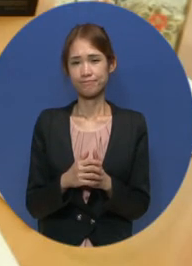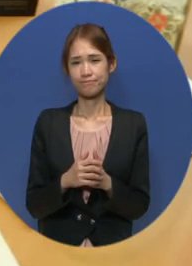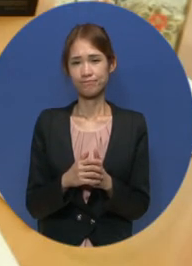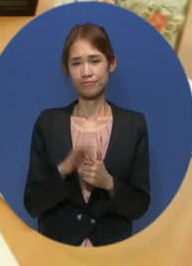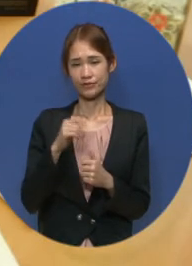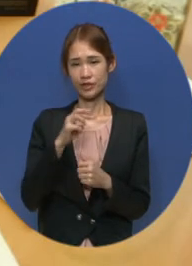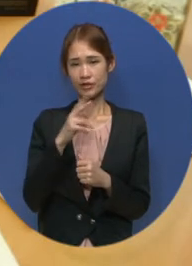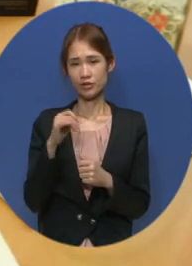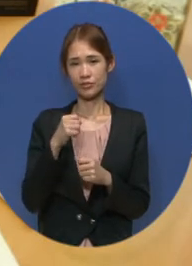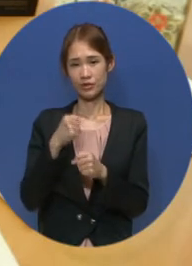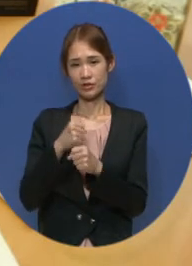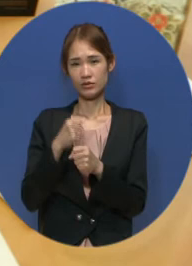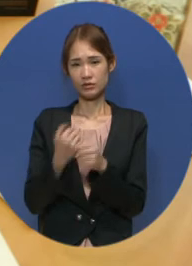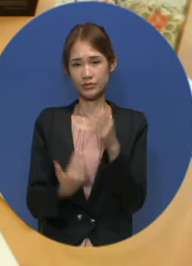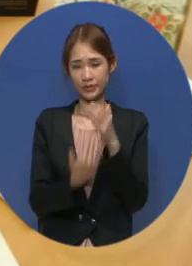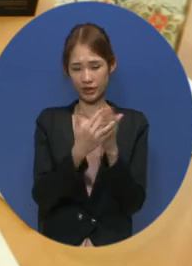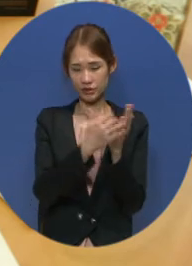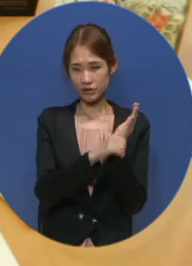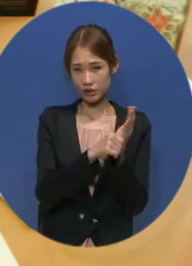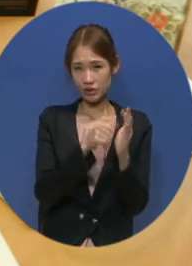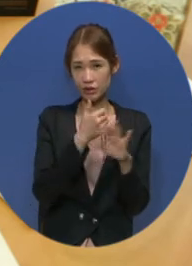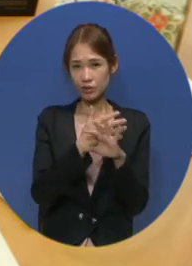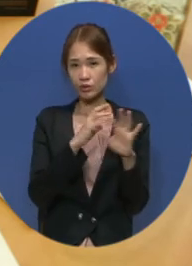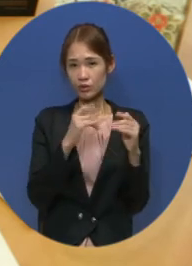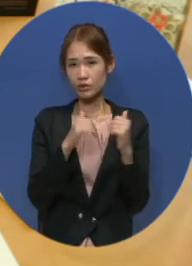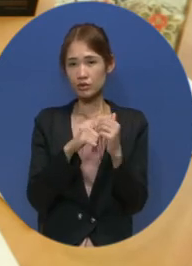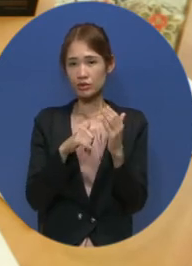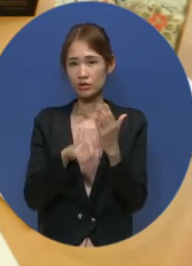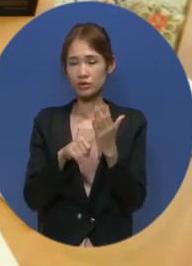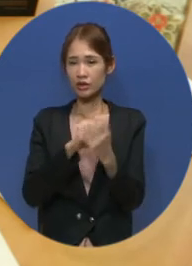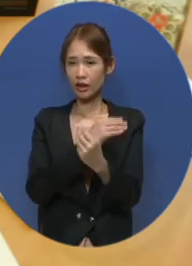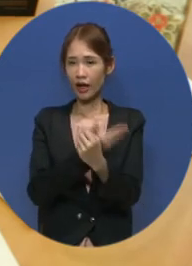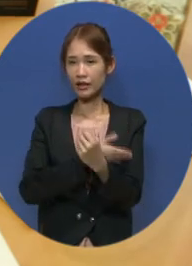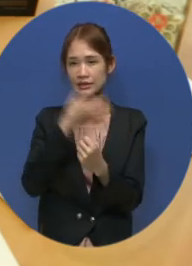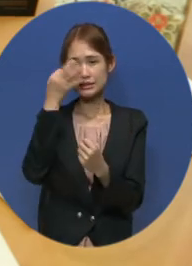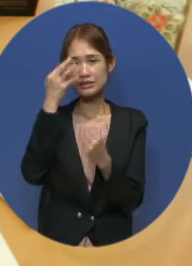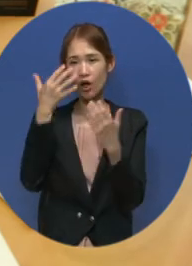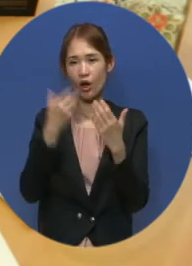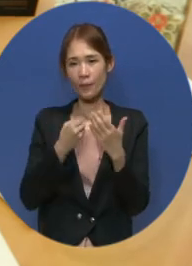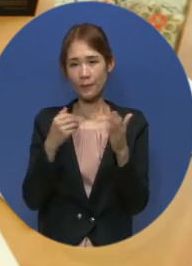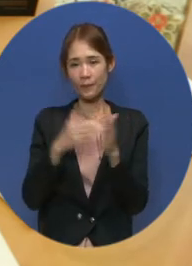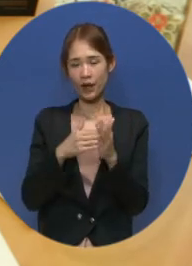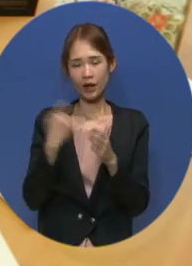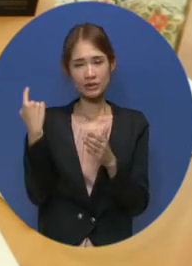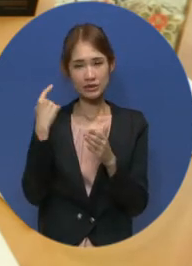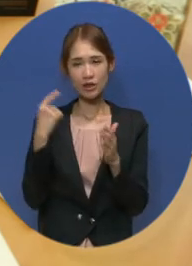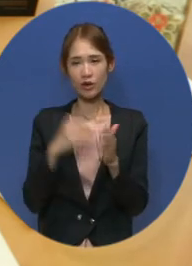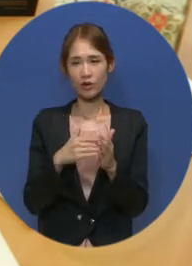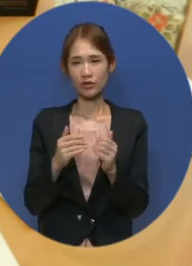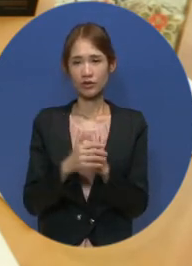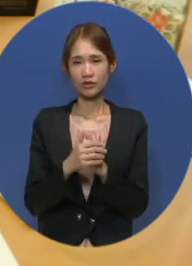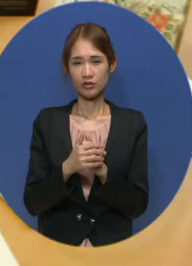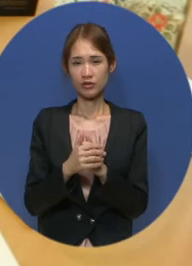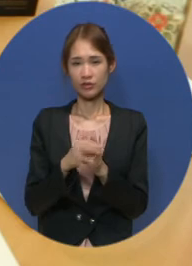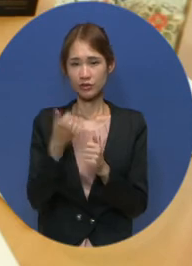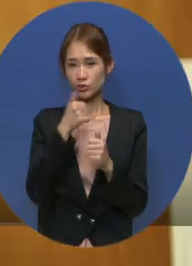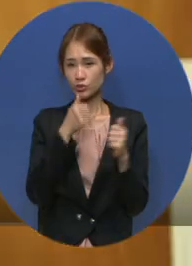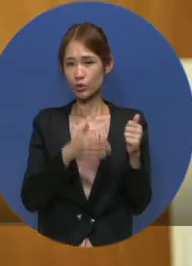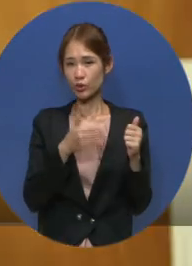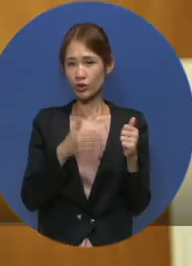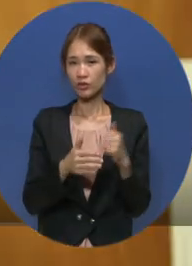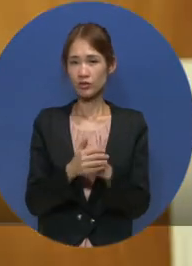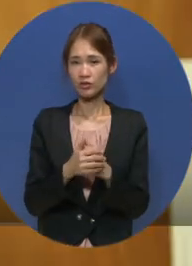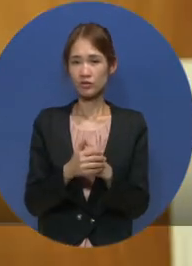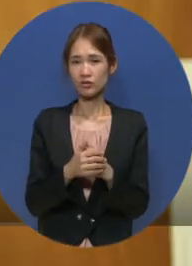그레이프 랩에서 생산되는 제품들이 해외에서도 이제 제품력을 인정을 많이 받았다고 들었는데 어떻게 좀 소개를 해주실 수